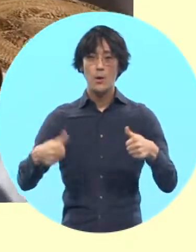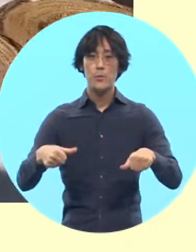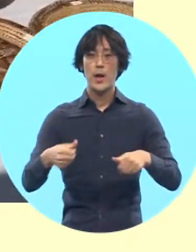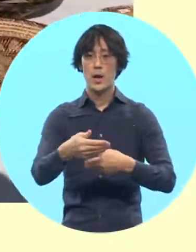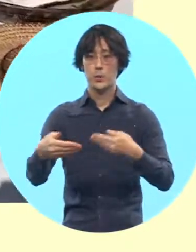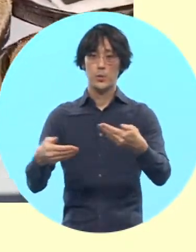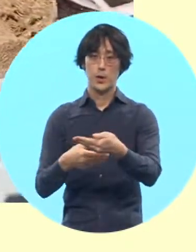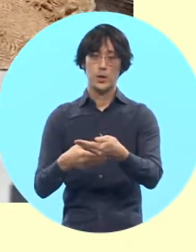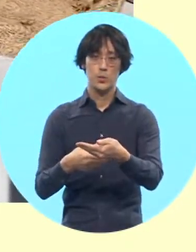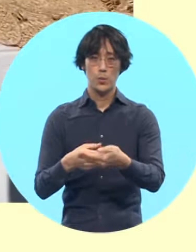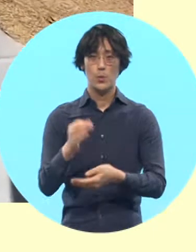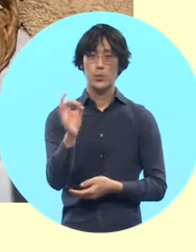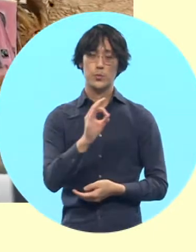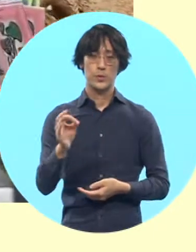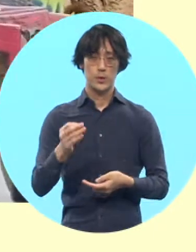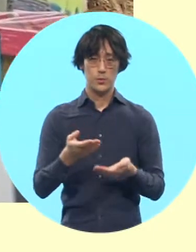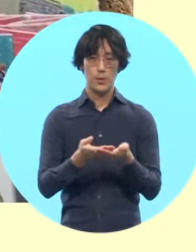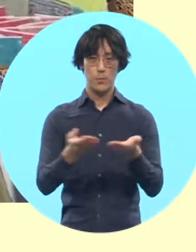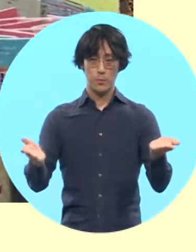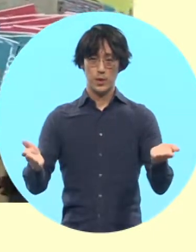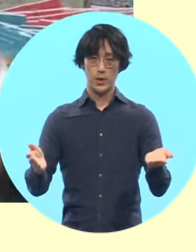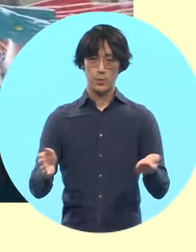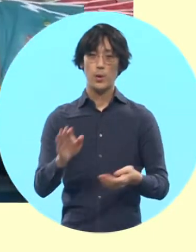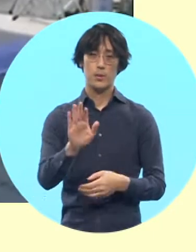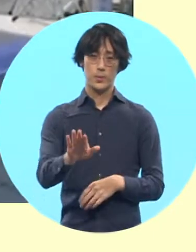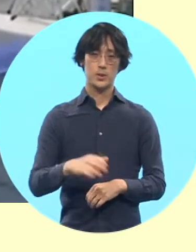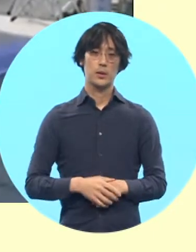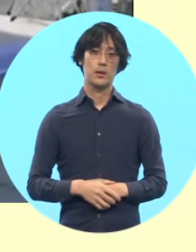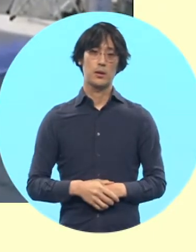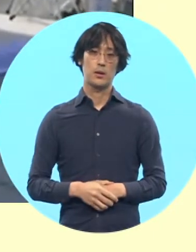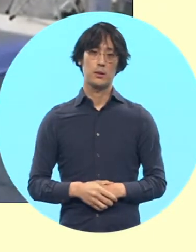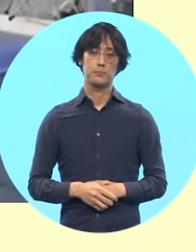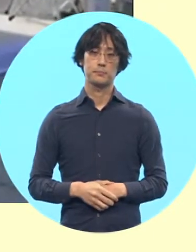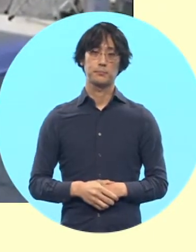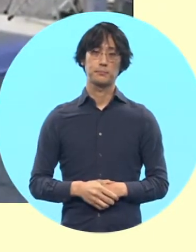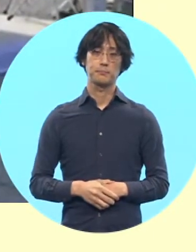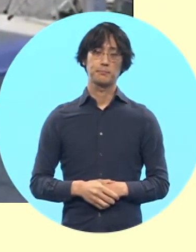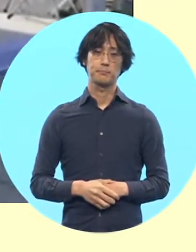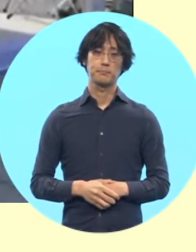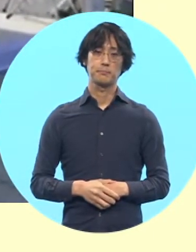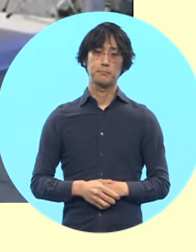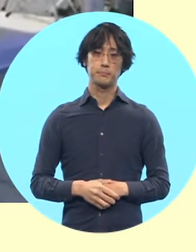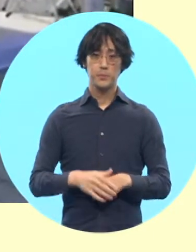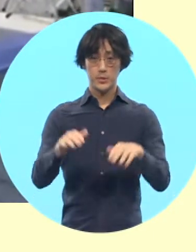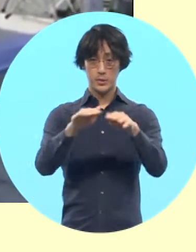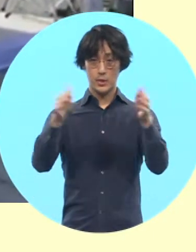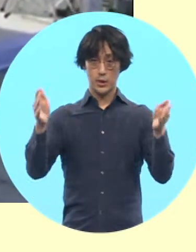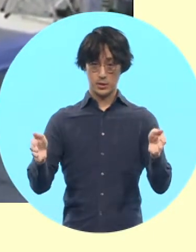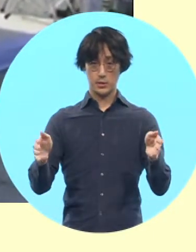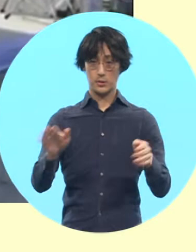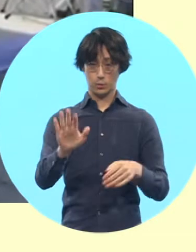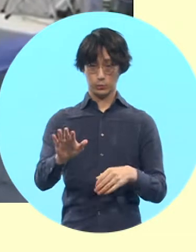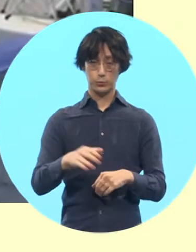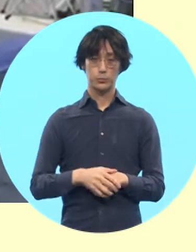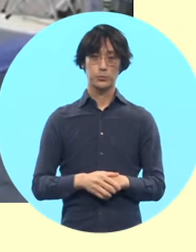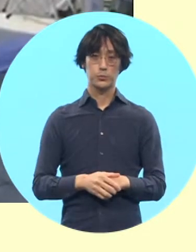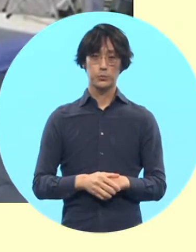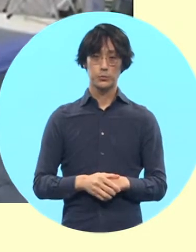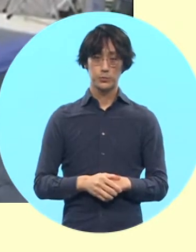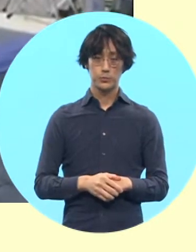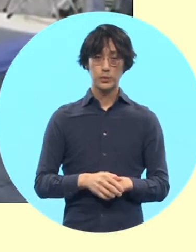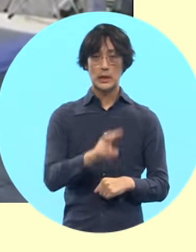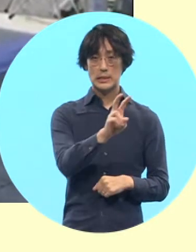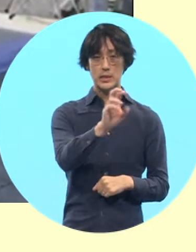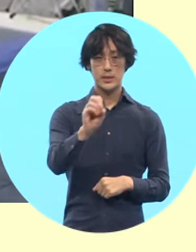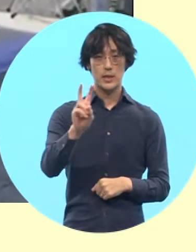売しておりました。 あ、そうなんですか。はい、ステージもあるんですか？ はい、2021年の祭り